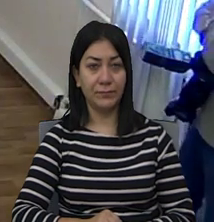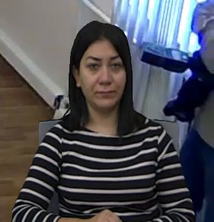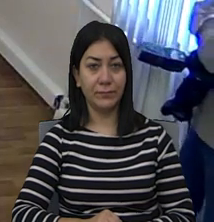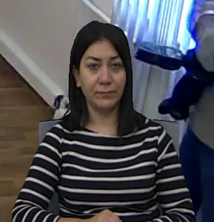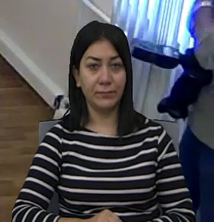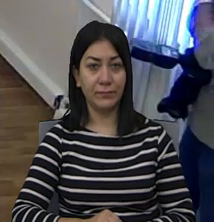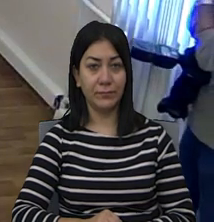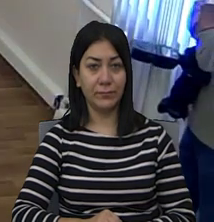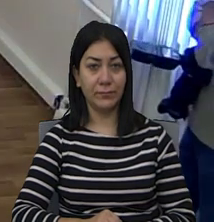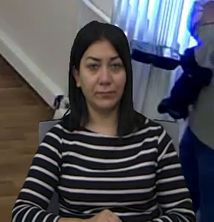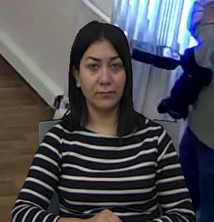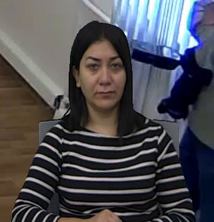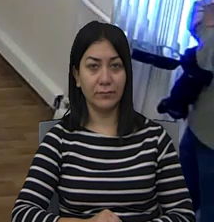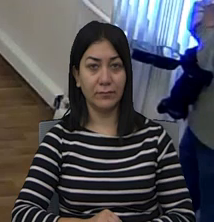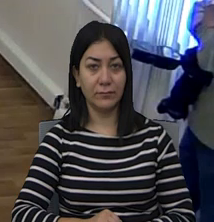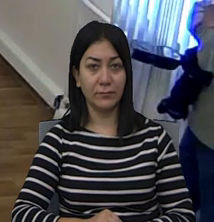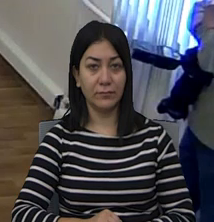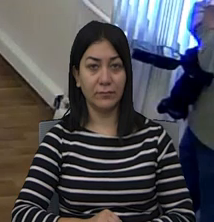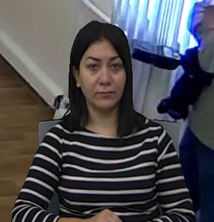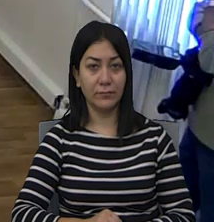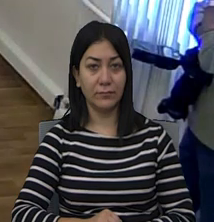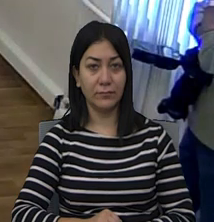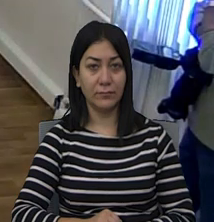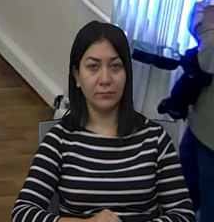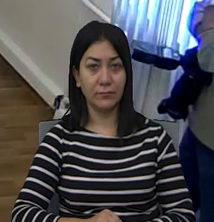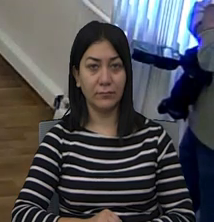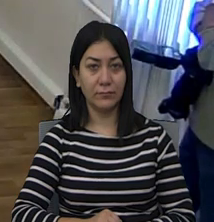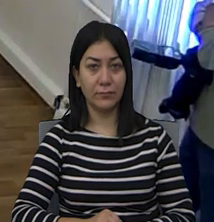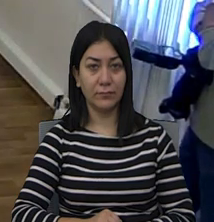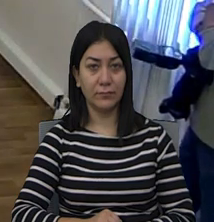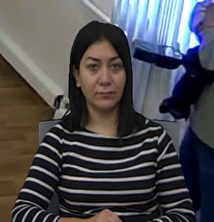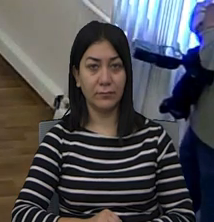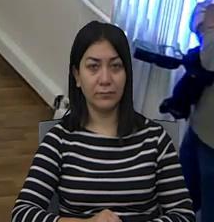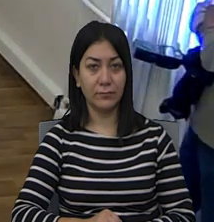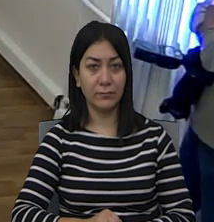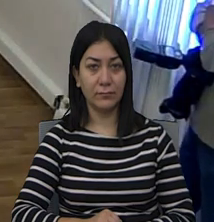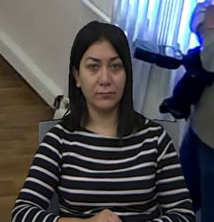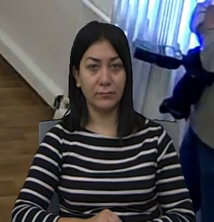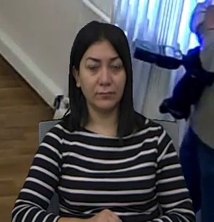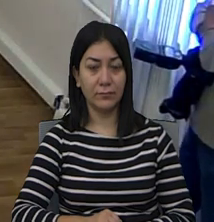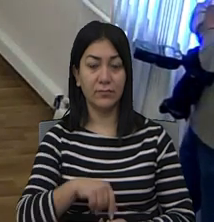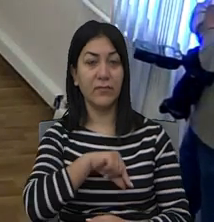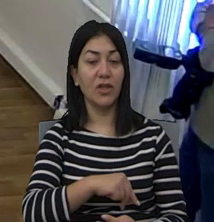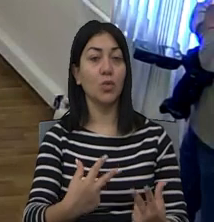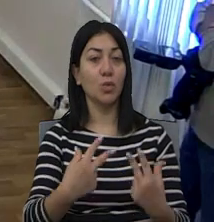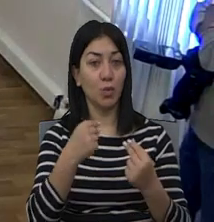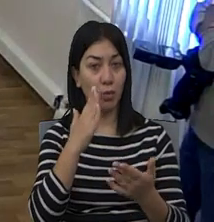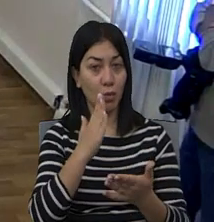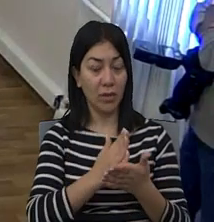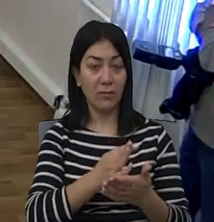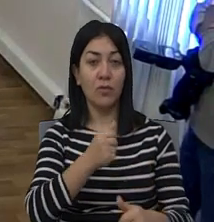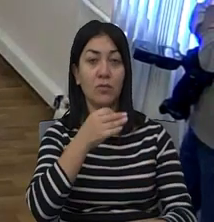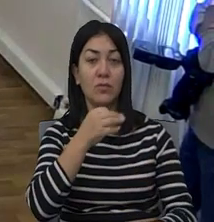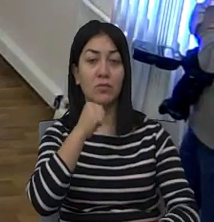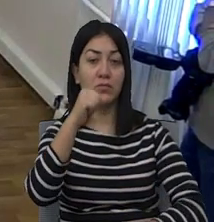staff's resources and capacities to improve the electoral system. Հուսով եմ, որ մինչև տարեվերջ